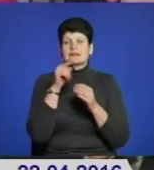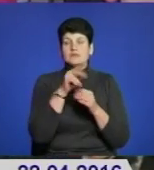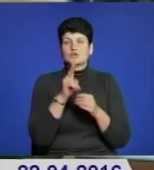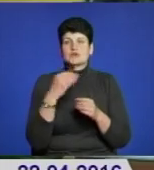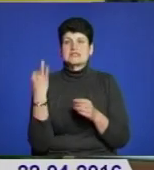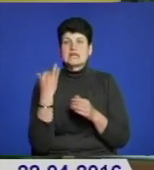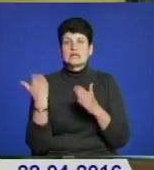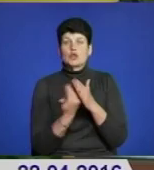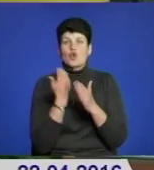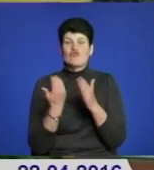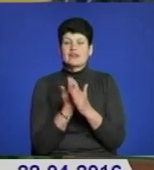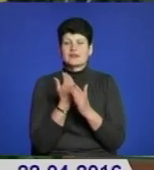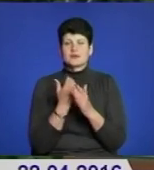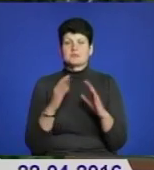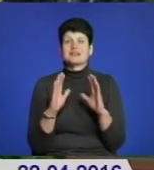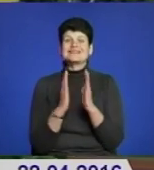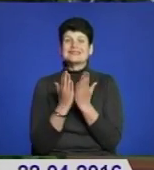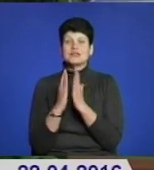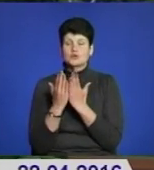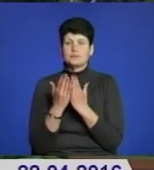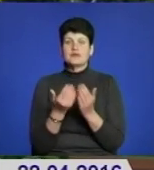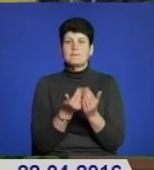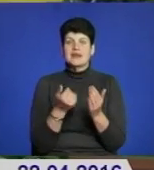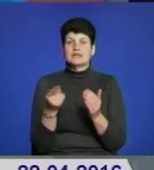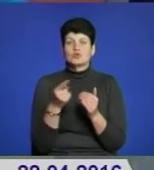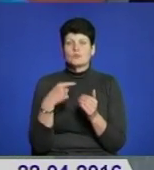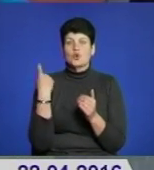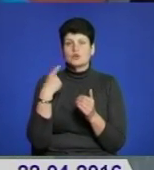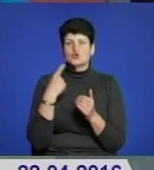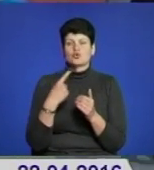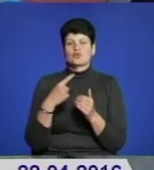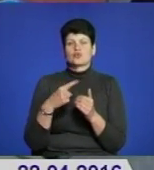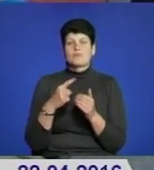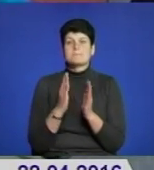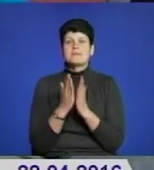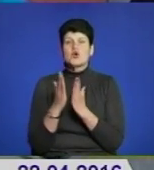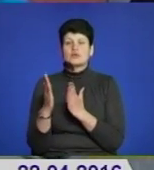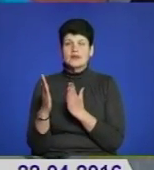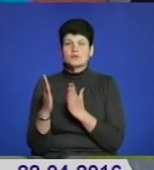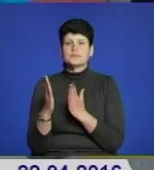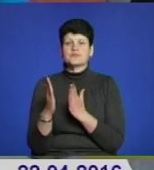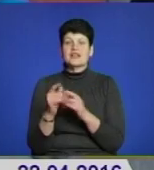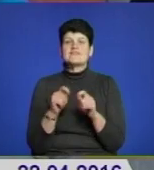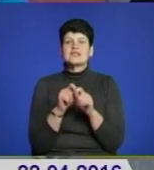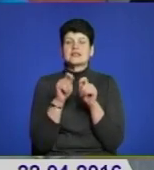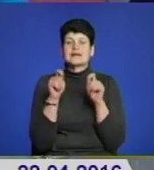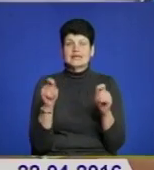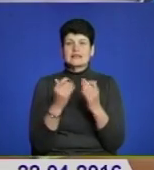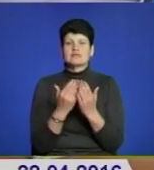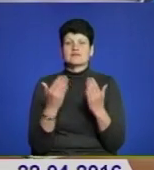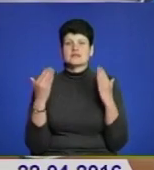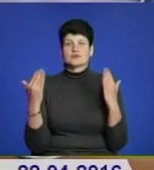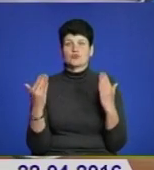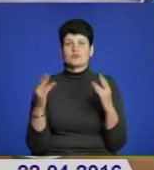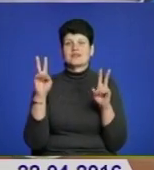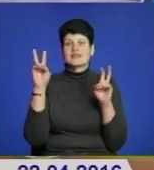цікавиться новинками у світі книг. Перед Тернопільською обласною універсальною науковою бібліотекою відкрили виставку під